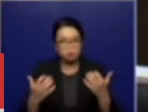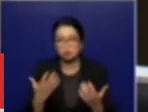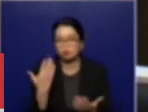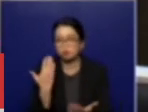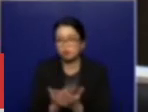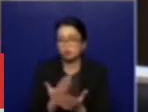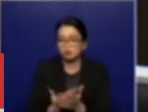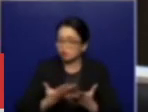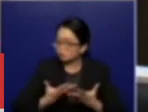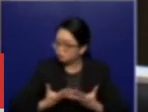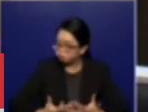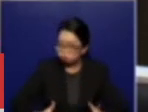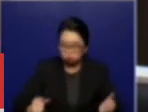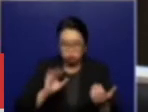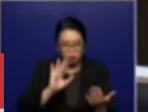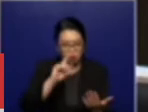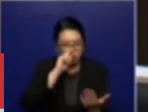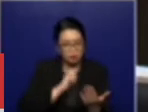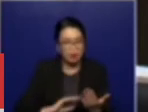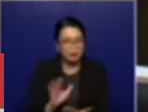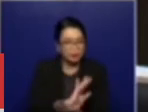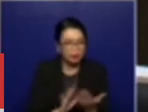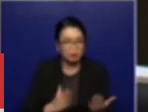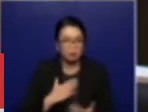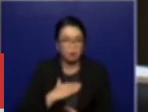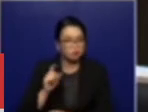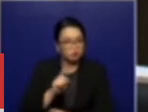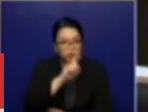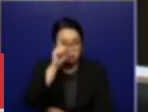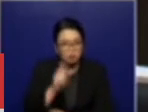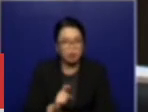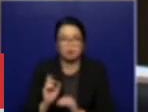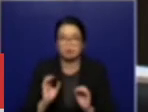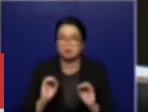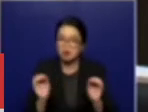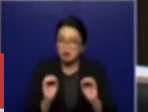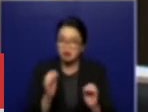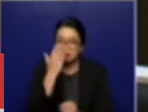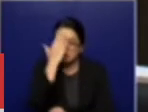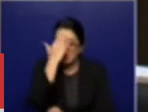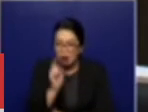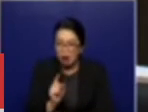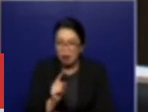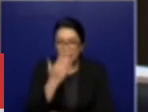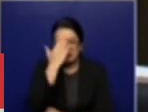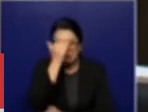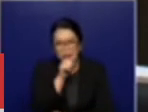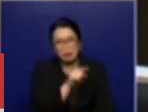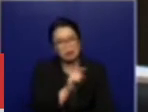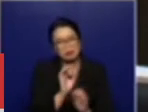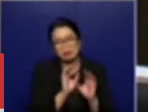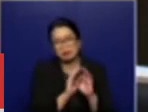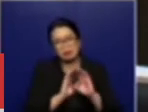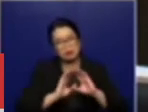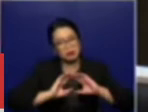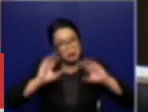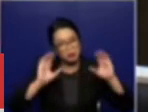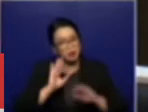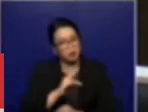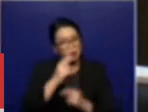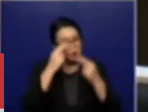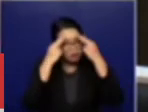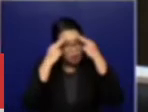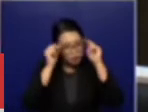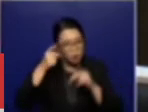ศนะครับผมไม่เคยสงสัยเลยครับท่านประธานว่าทำไมรัฐบาลคณะรัฐมนตรีของนายกพลเอก